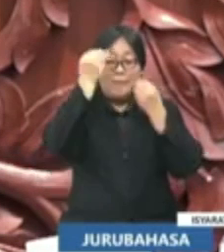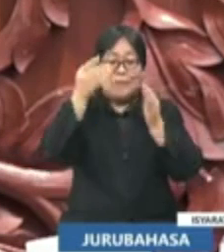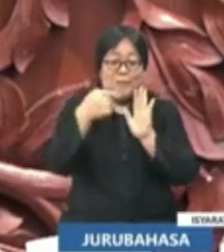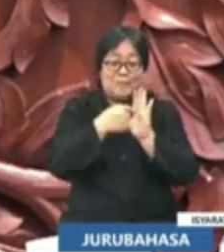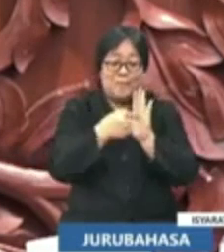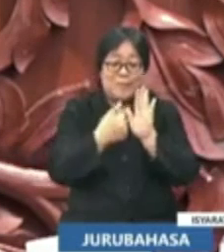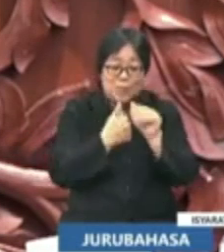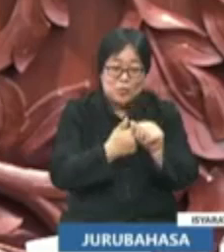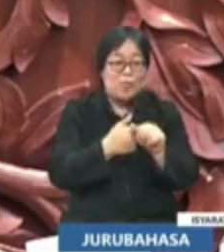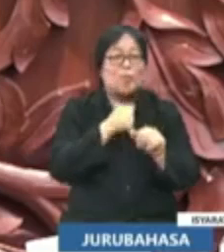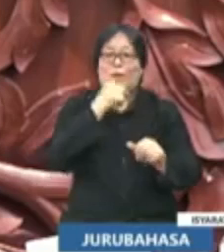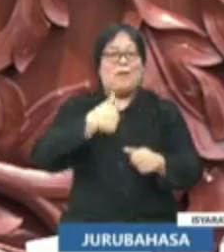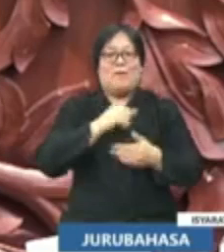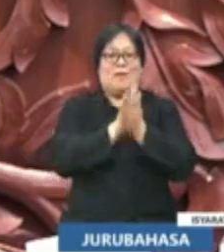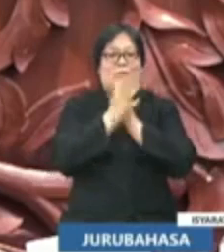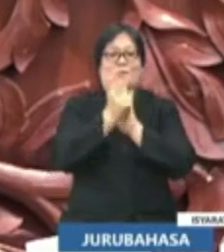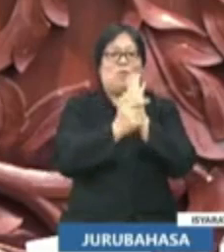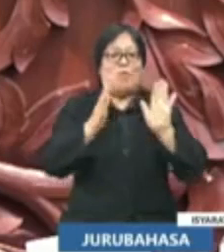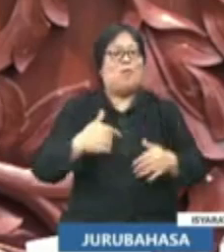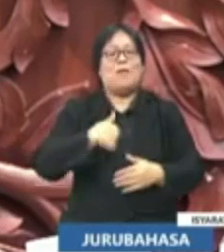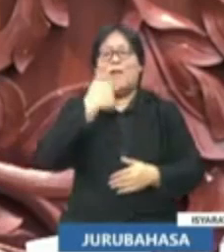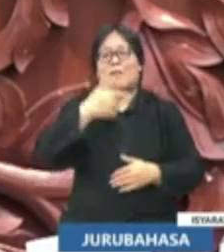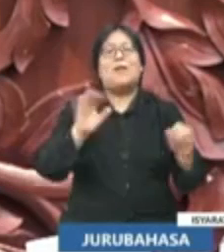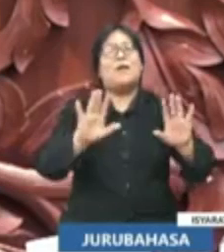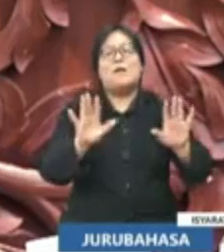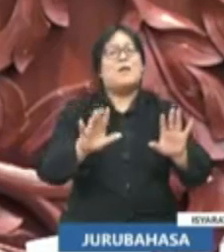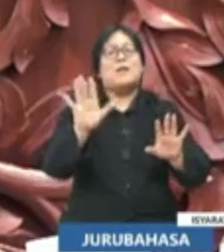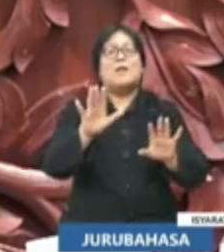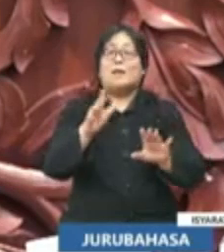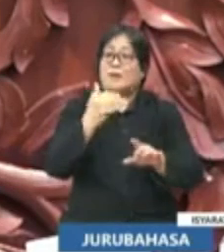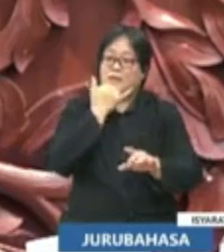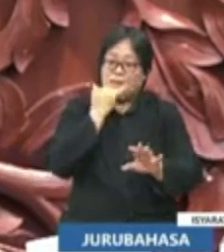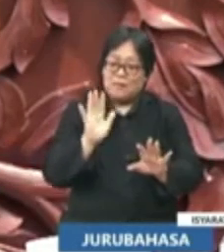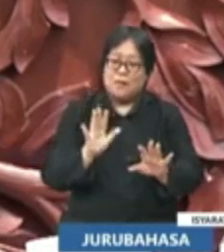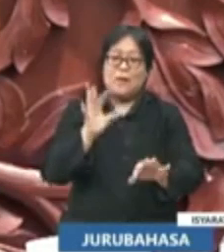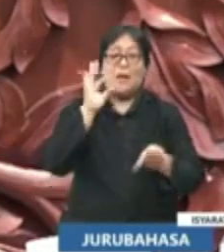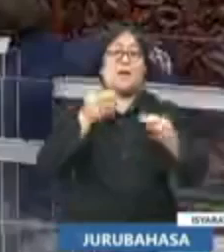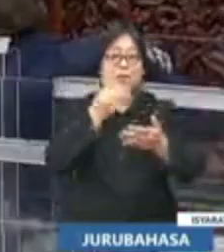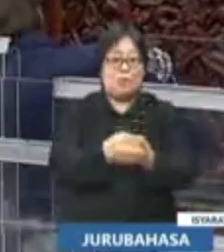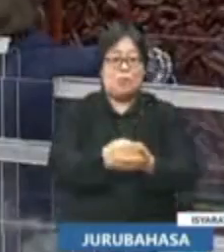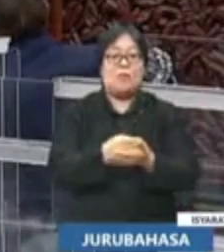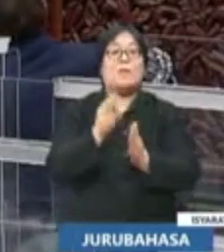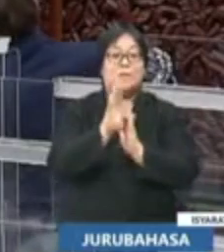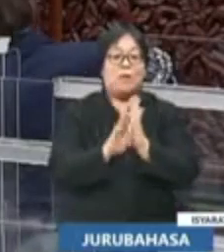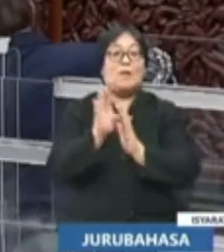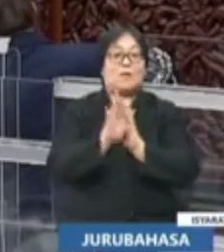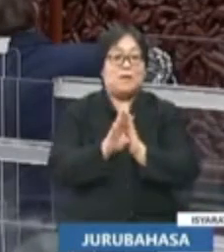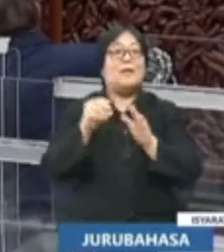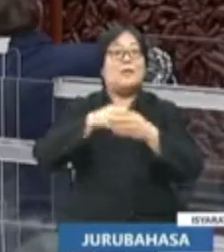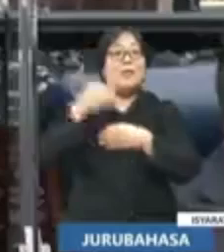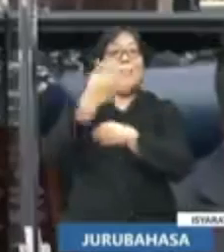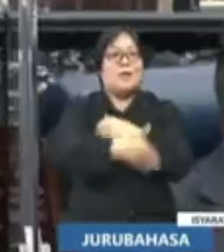memperbetulkan. Bukan saya nak jadi peguam. Saya dah lama tak jadi peguam. Dan salah nak betulkan itu. Ya. Kalau wang itu ratusan bilion di tax